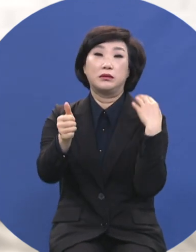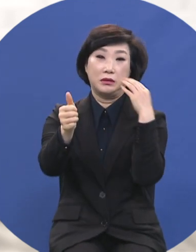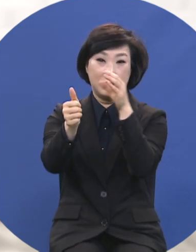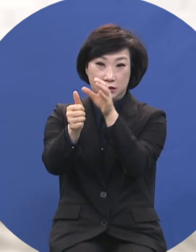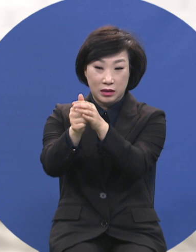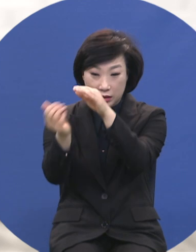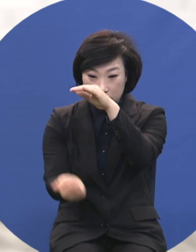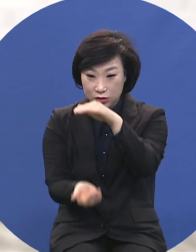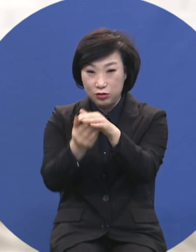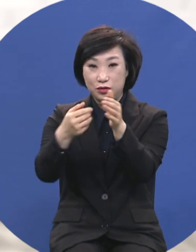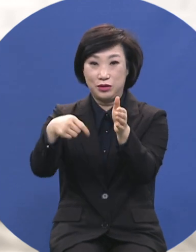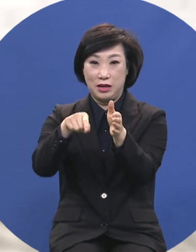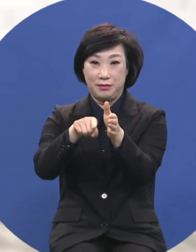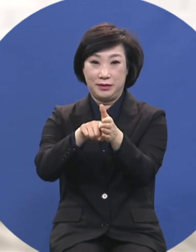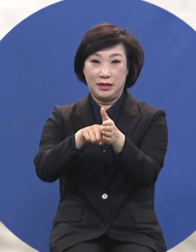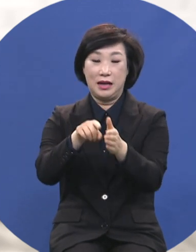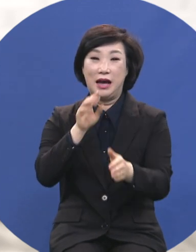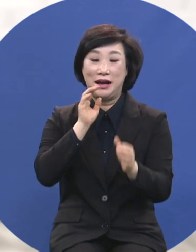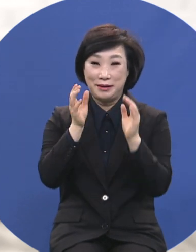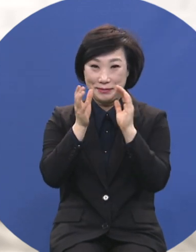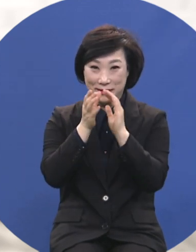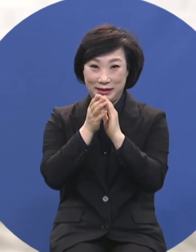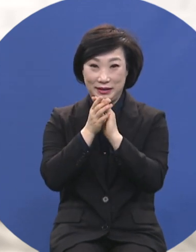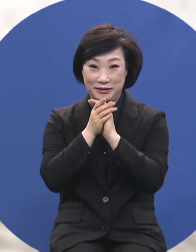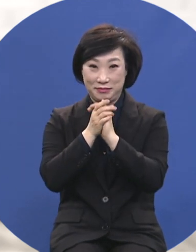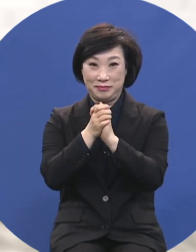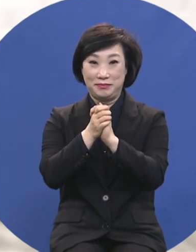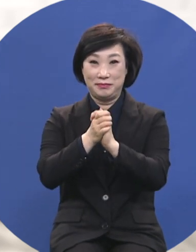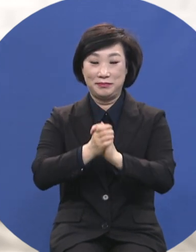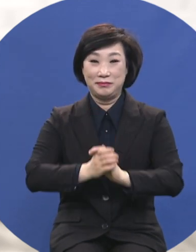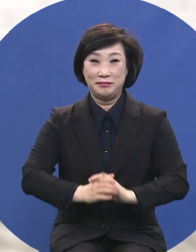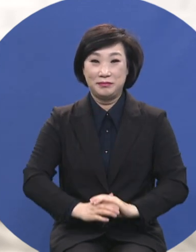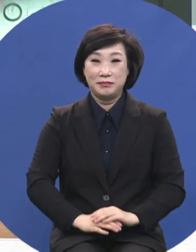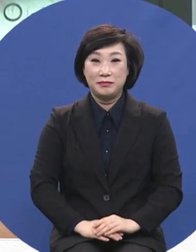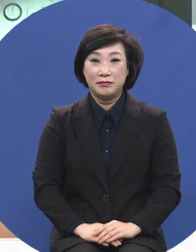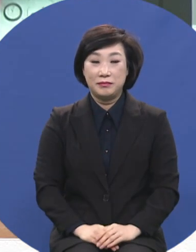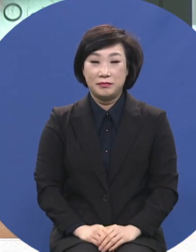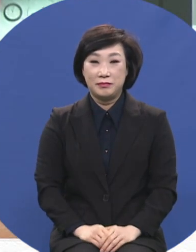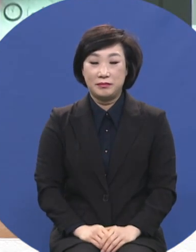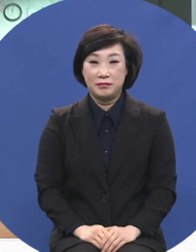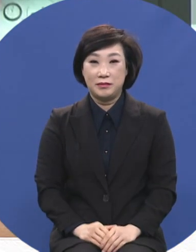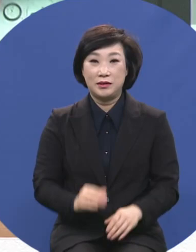함을 이루려 하심이더라. 아멘. 아멘.